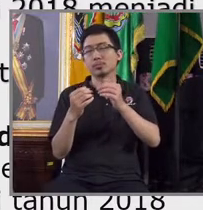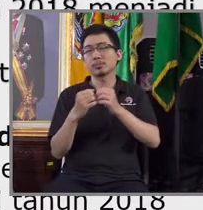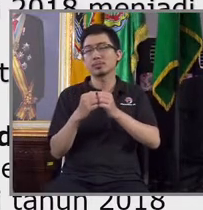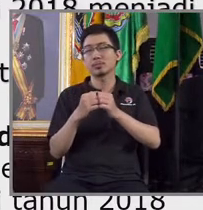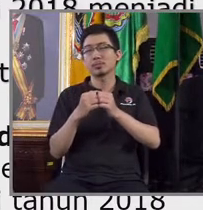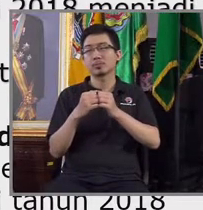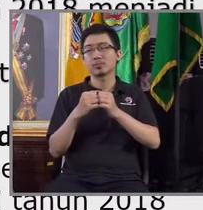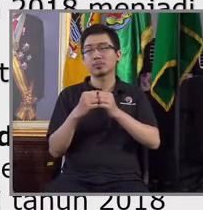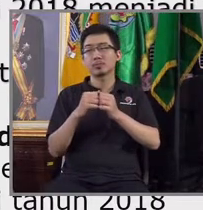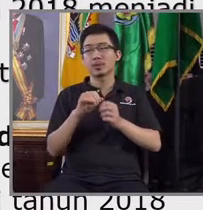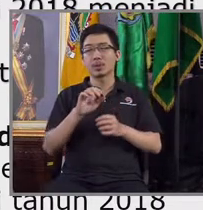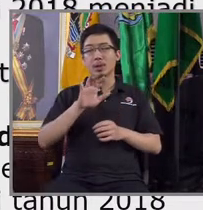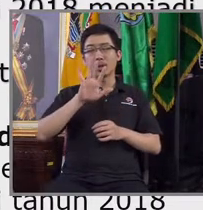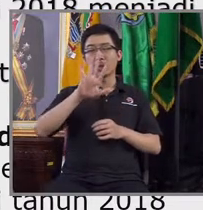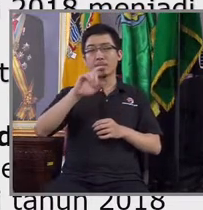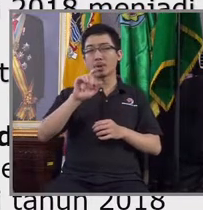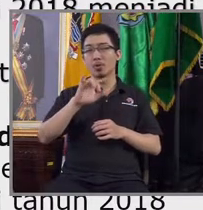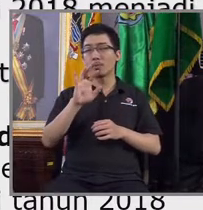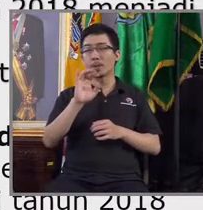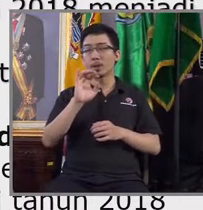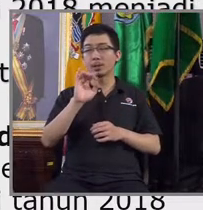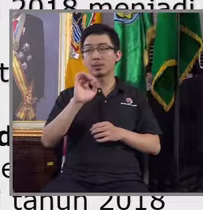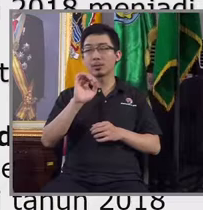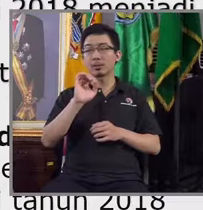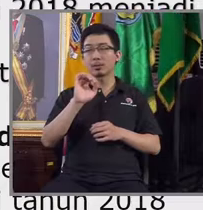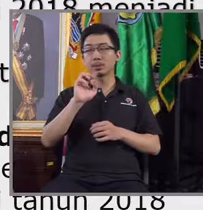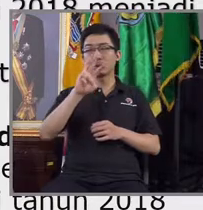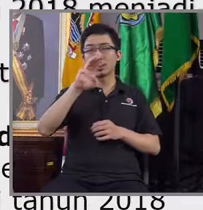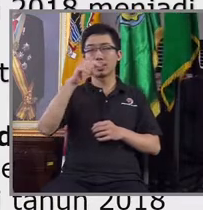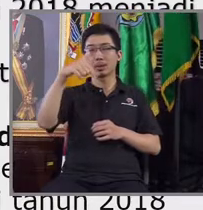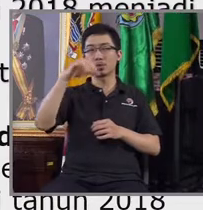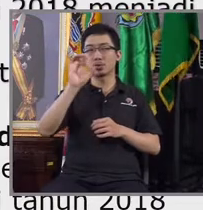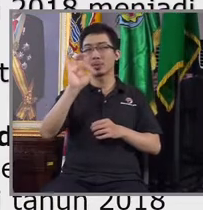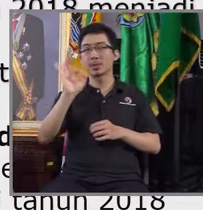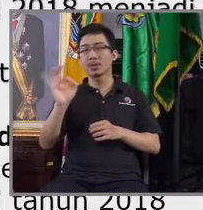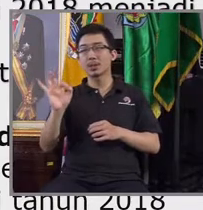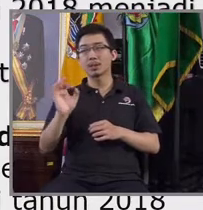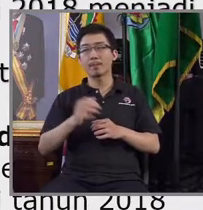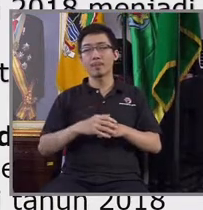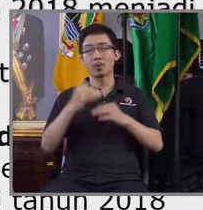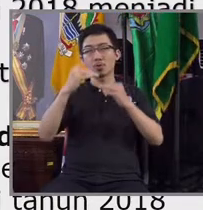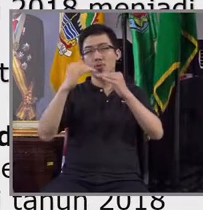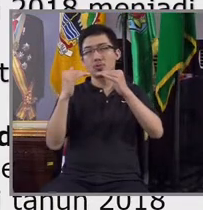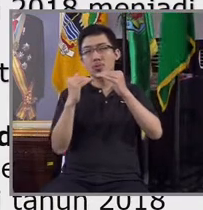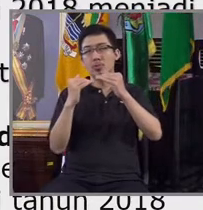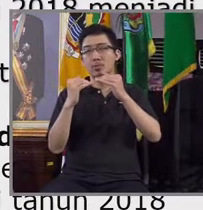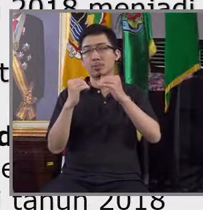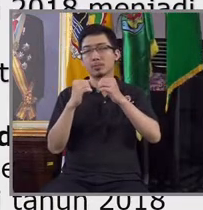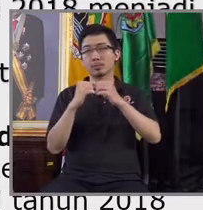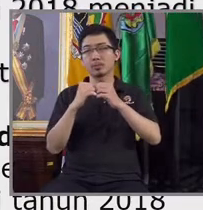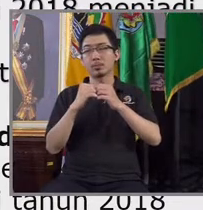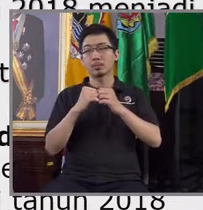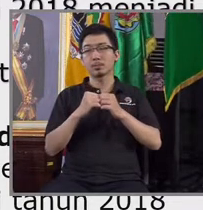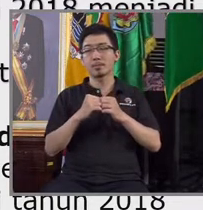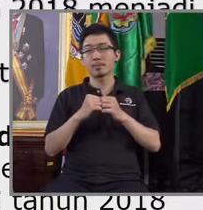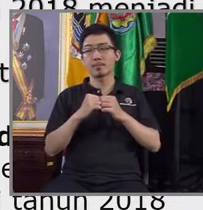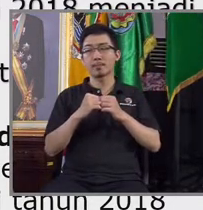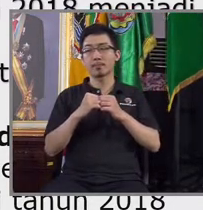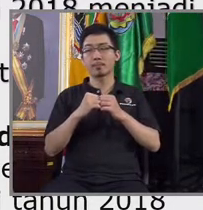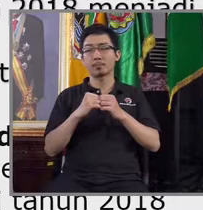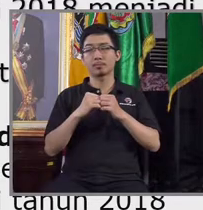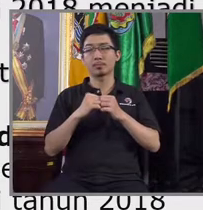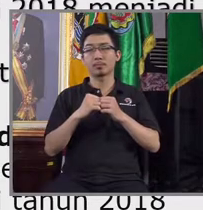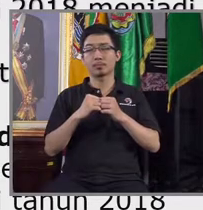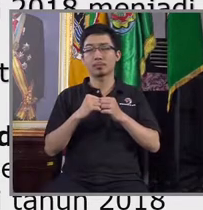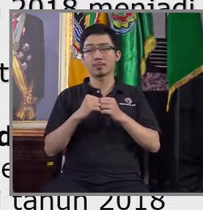sebesar 5,1 37 persen dari 5,8 puluh tiga send pada